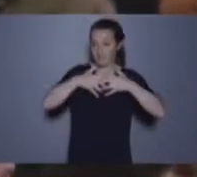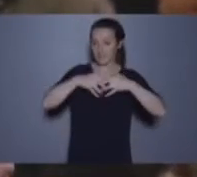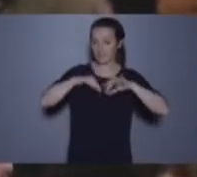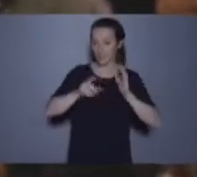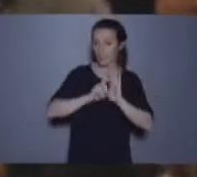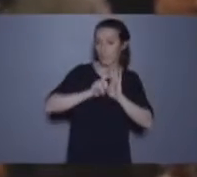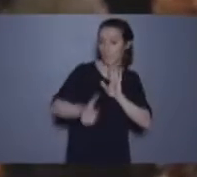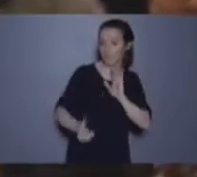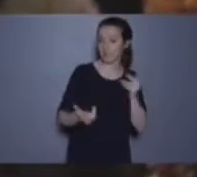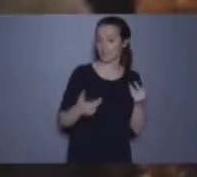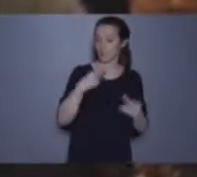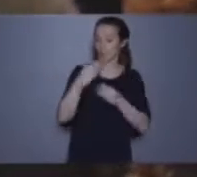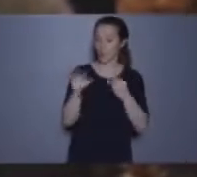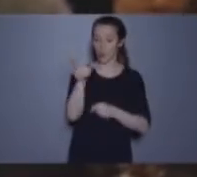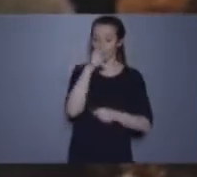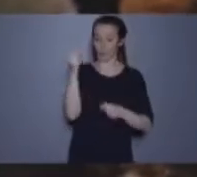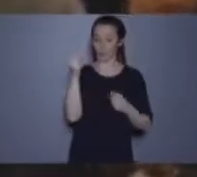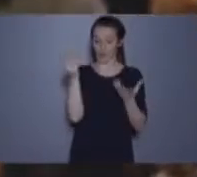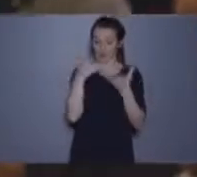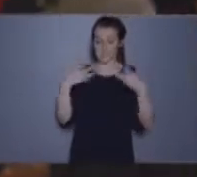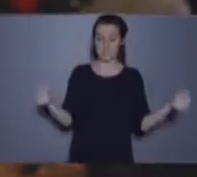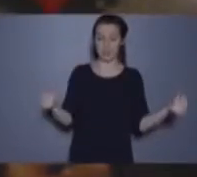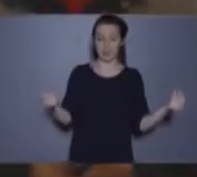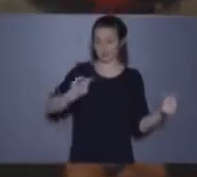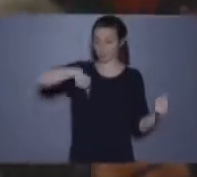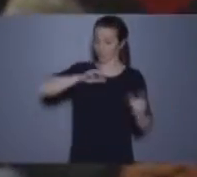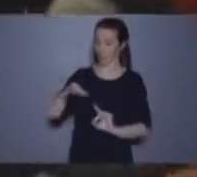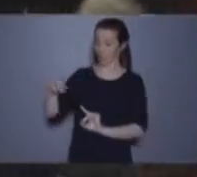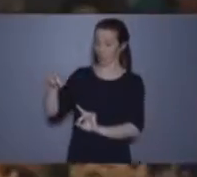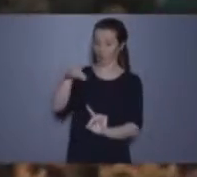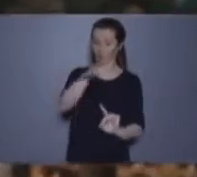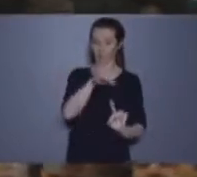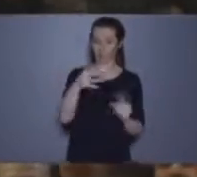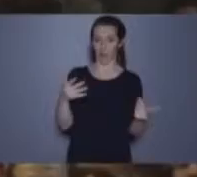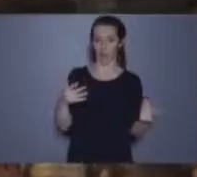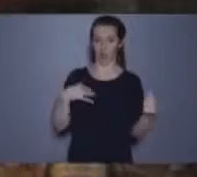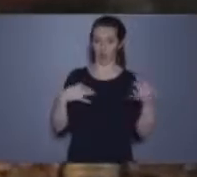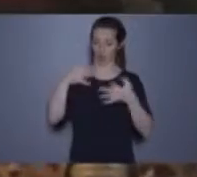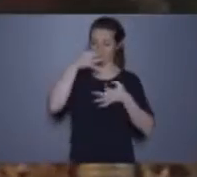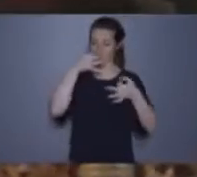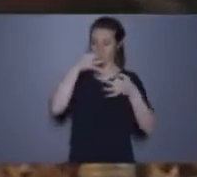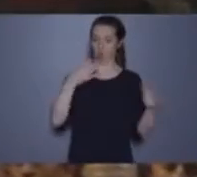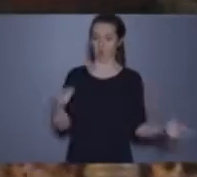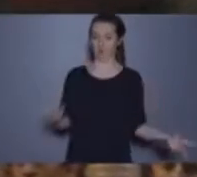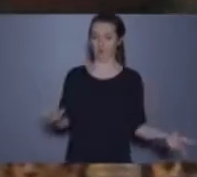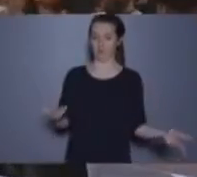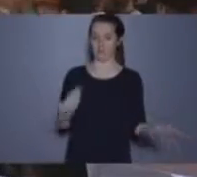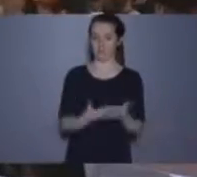monde d'êtres humains. Nous ne sommes plus que des chiffres et des pions. Et de là vient ce traitement brutal des sociétés.